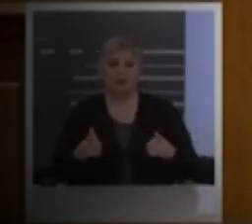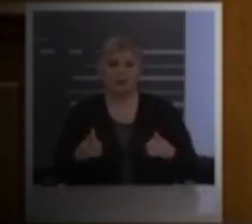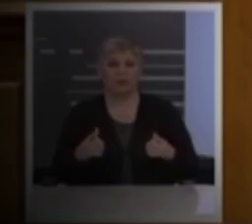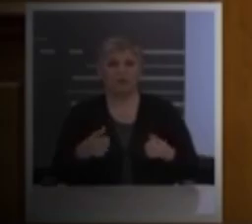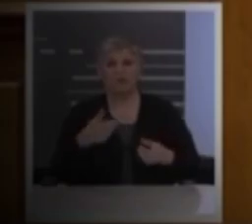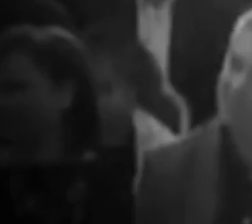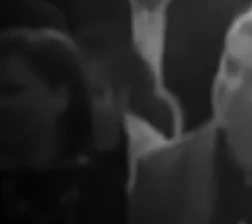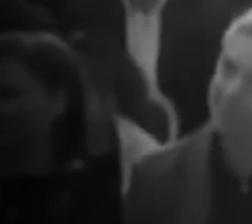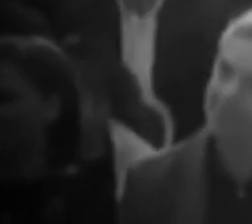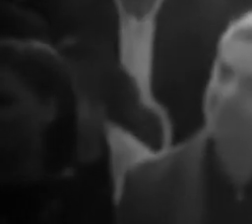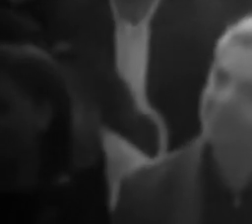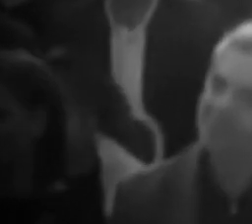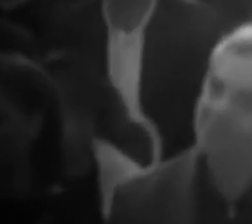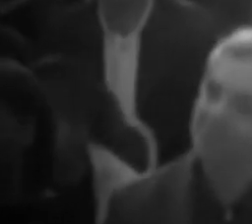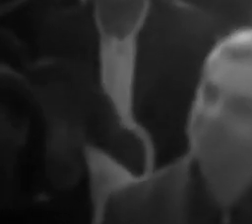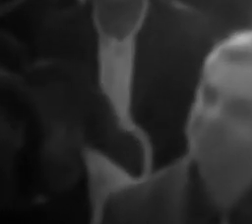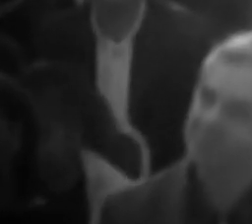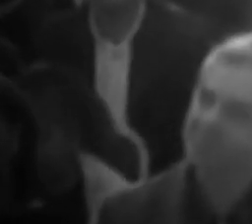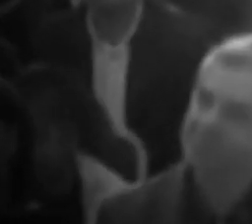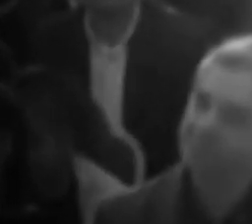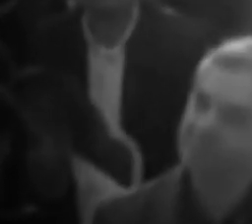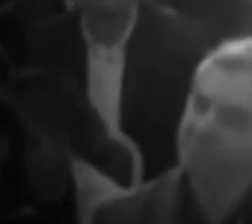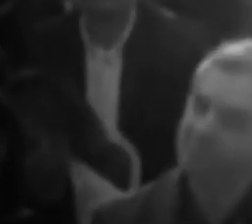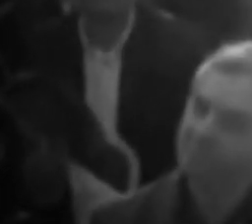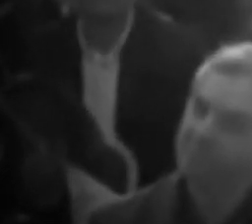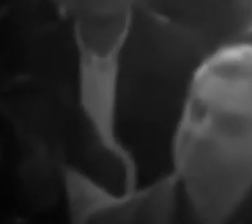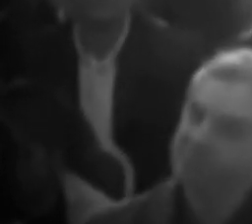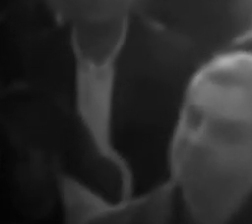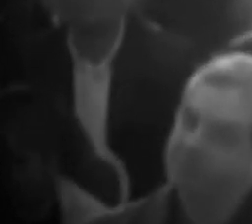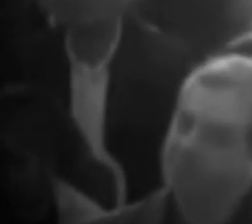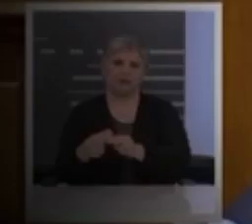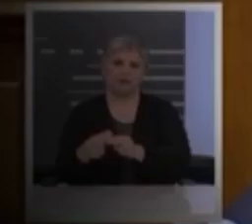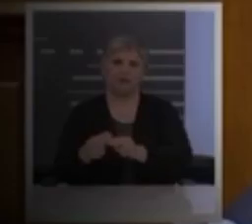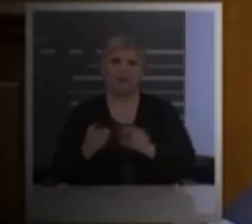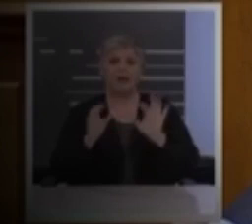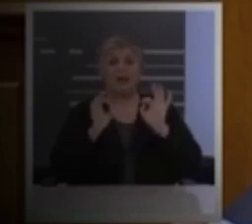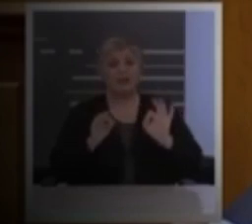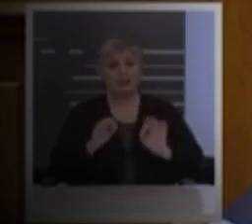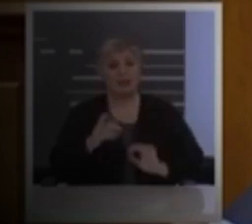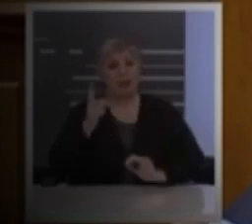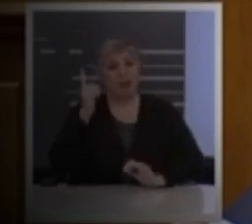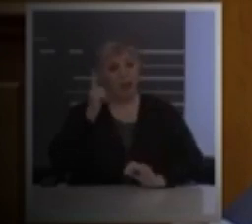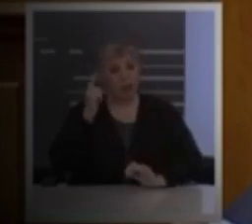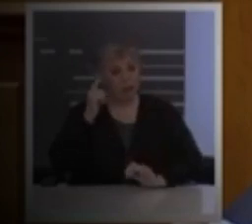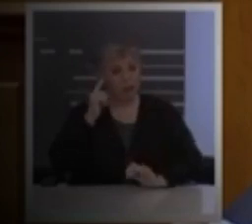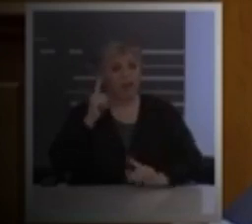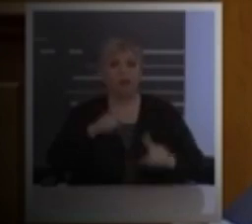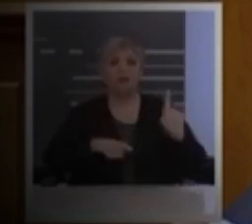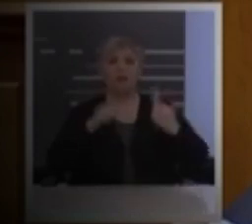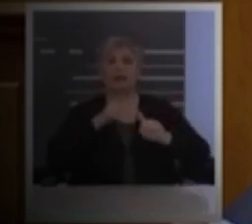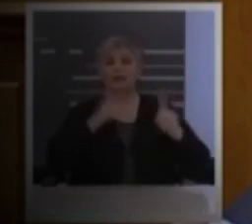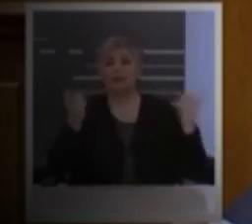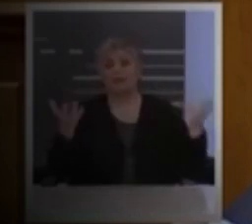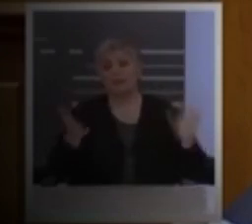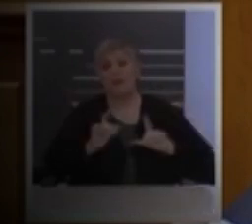κοινωνικής δικαιοσύνης. Πρόκειται για μια πράξη βαθιά ταπεινωτική, ανήθικη. Κάποιοι πορφυρογέννητοι